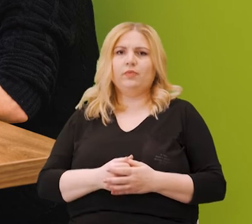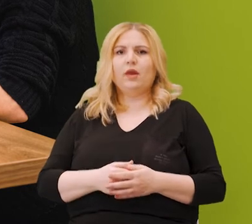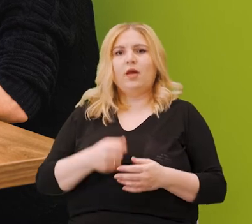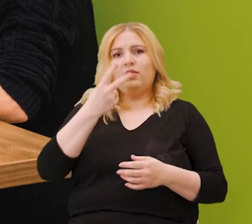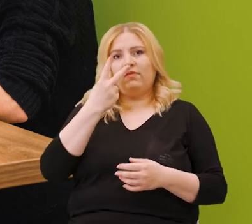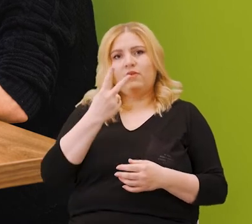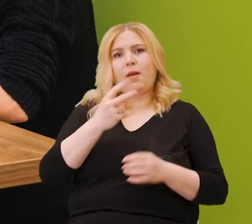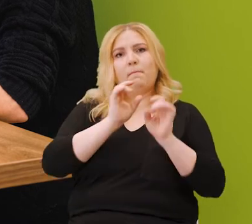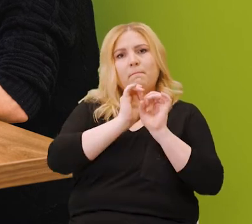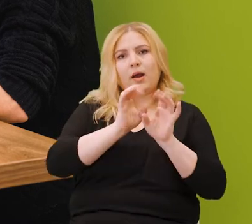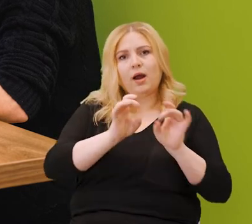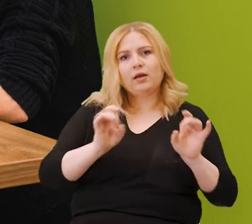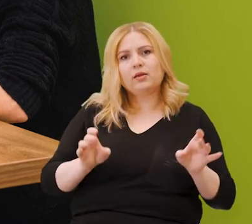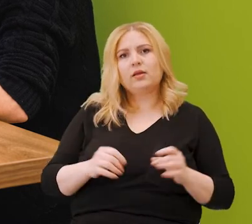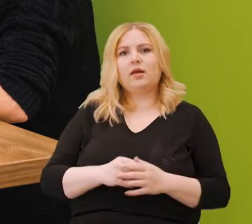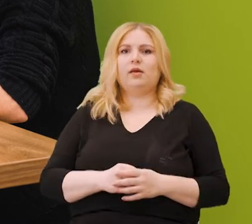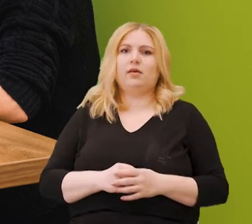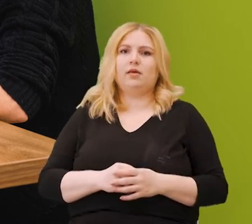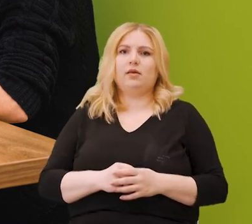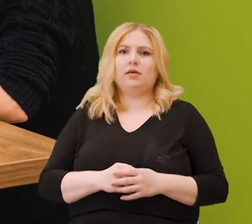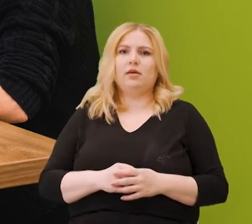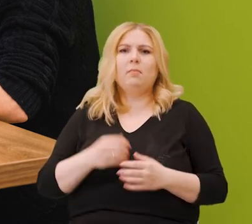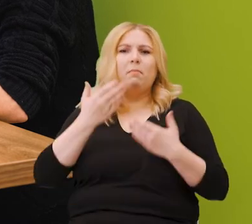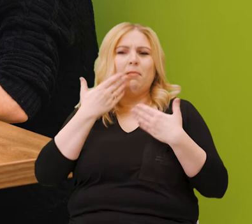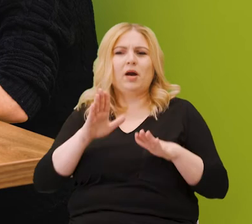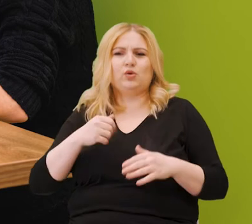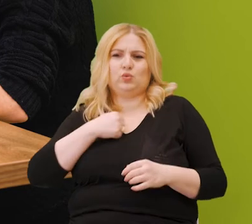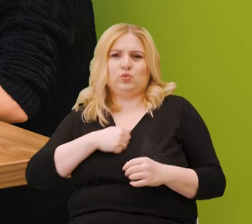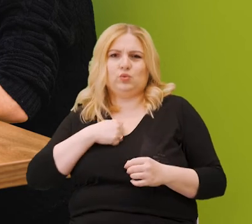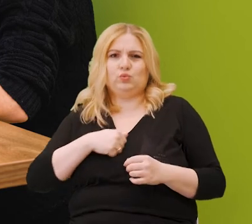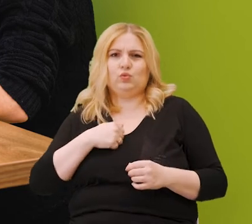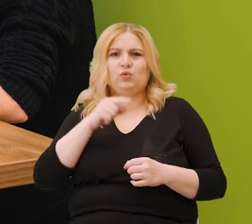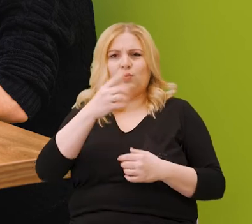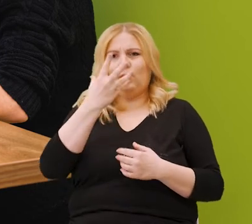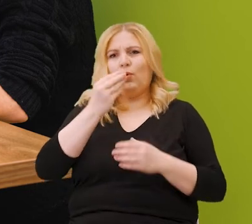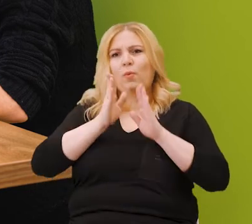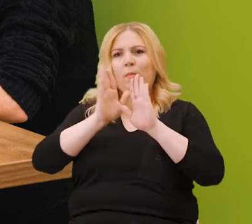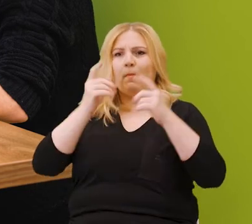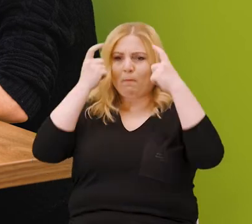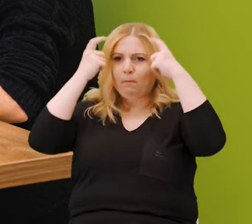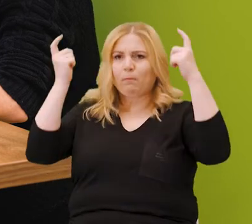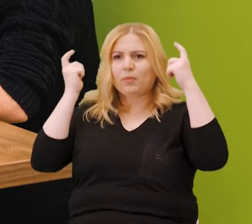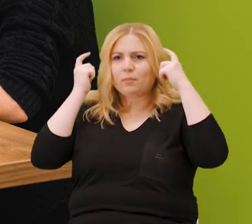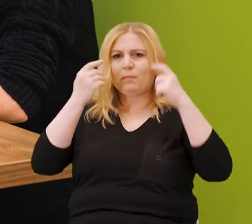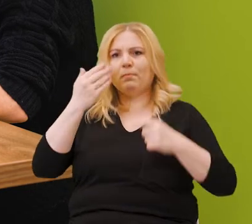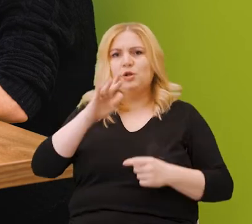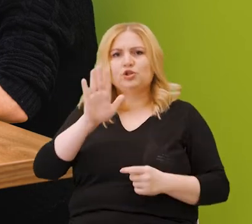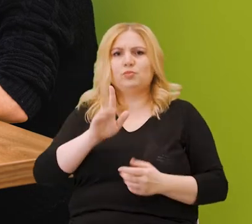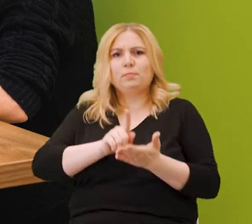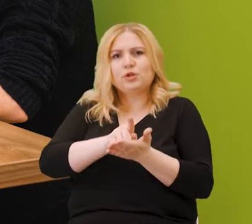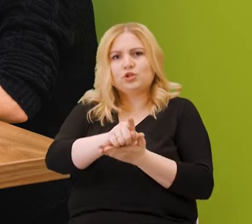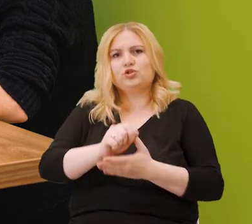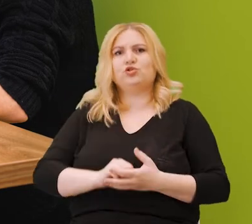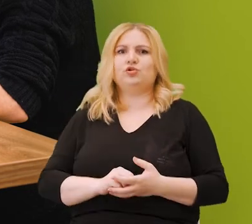stanowiły 2 wizje bakterii i witamin, obie nadzwyczaj przygnębiające, oraz wizerunek myszy.